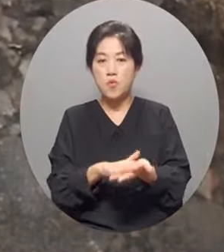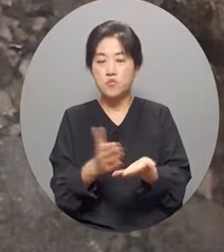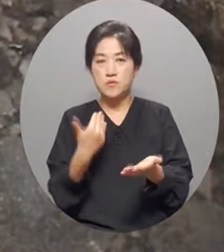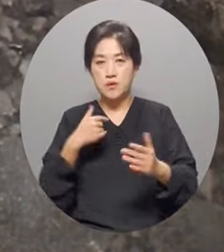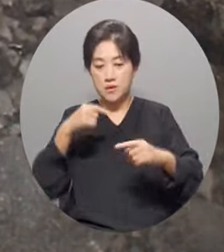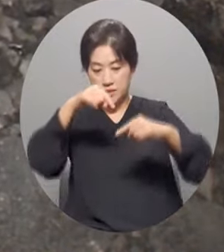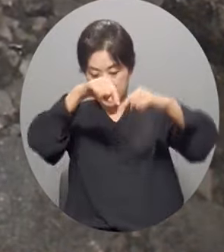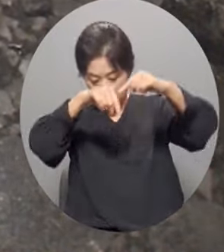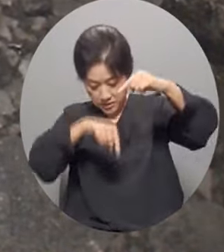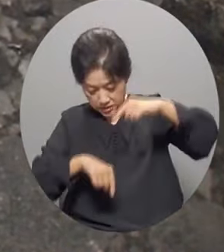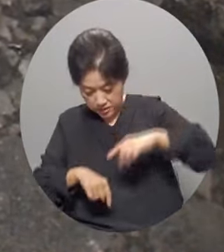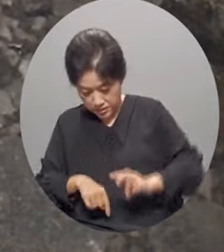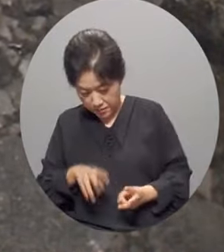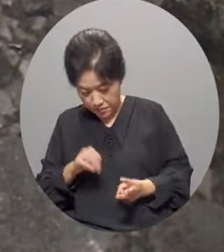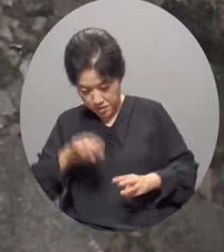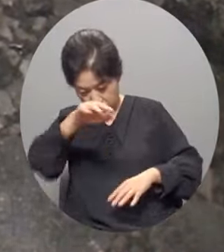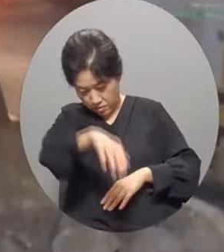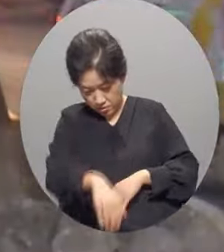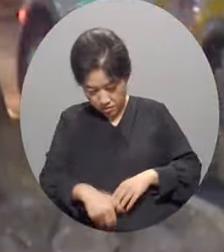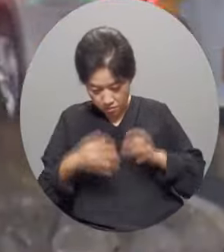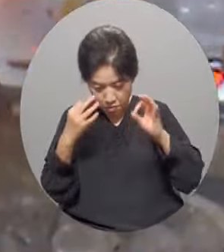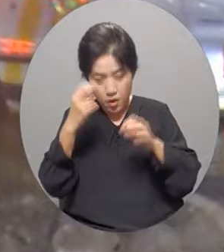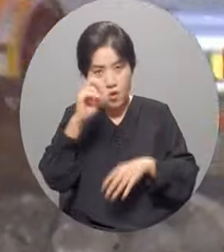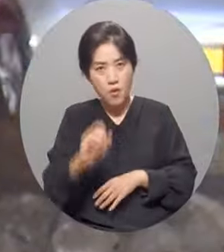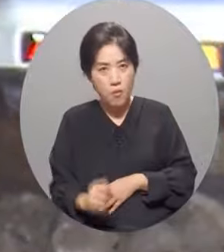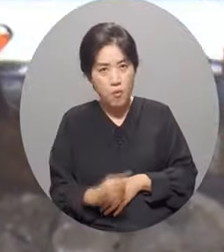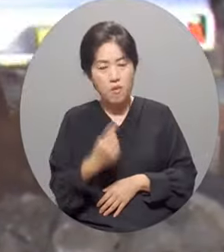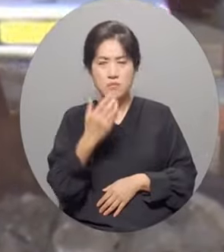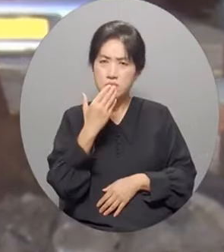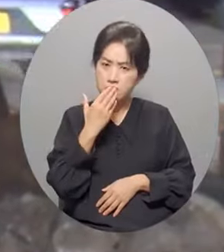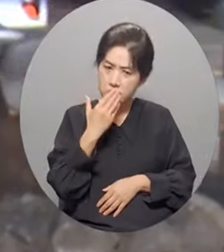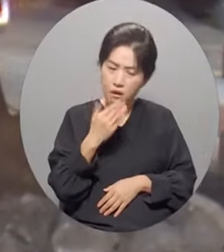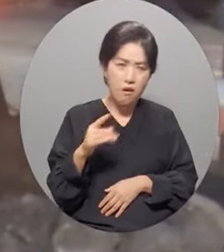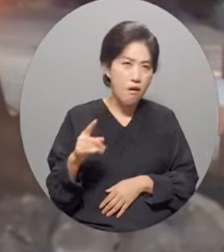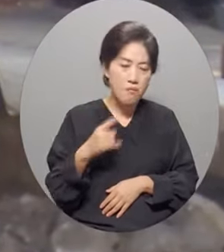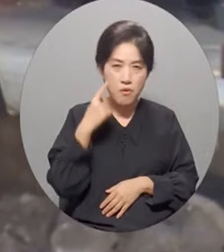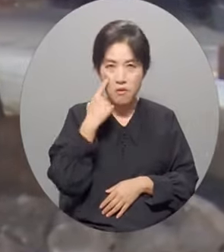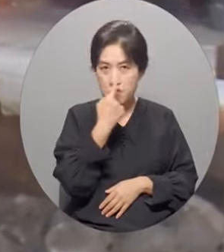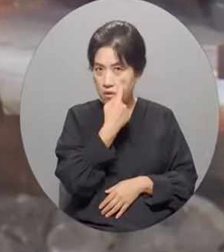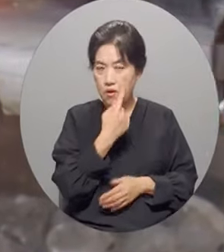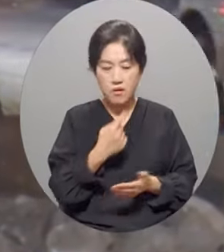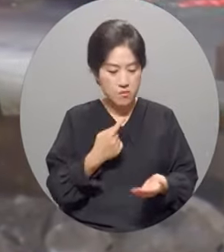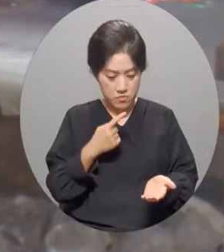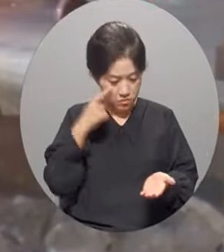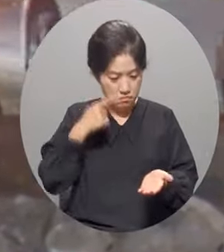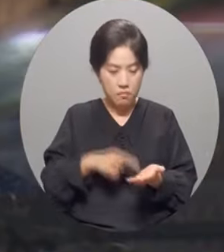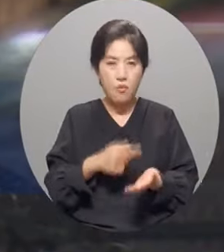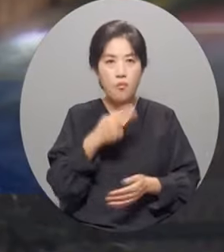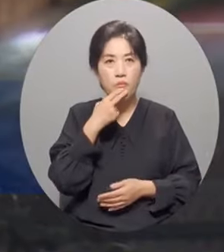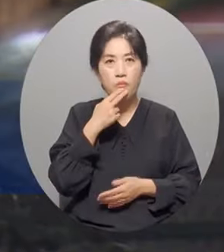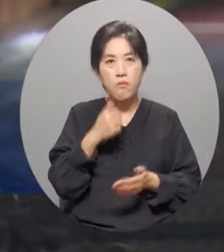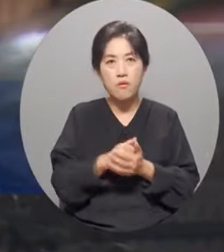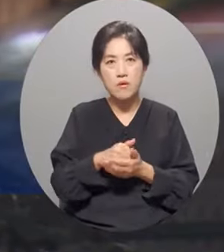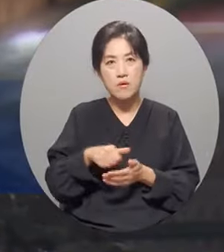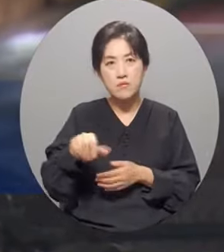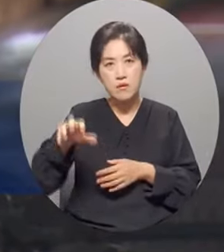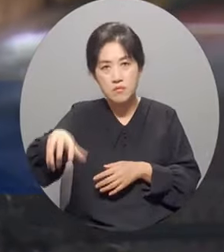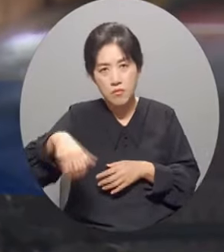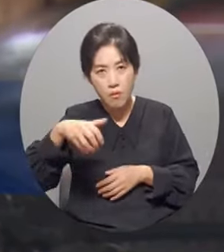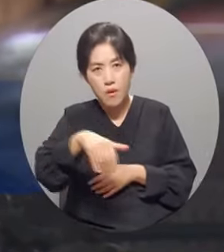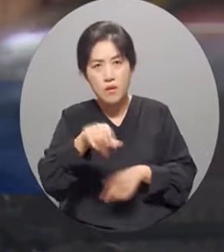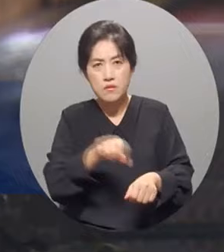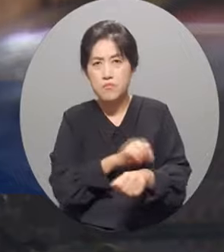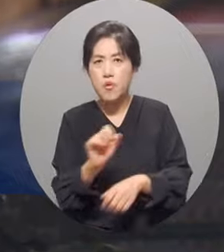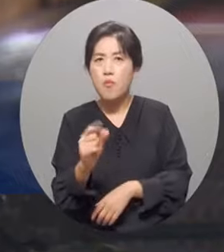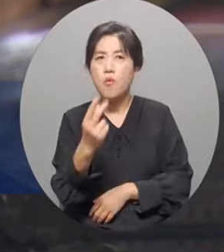3M 가량 굴착 조사에서도 원인을 밝힐 만한 단서는 발견되지 않았습니다 주변을 더 파봤는데 특별하게